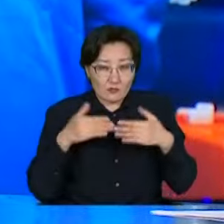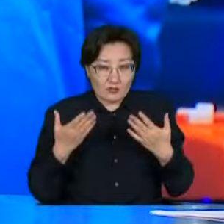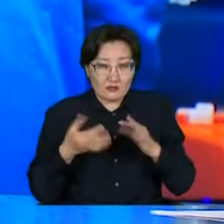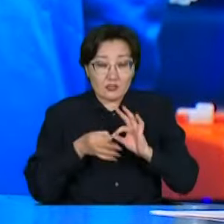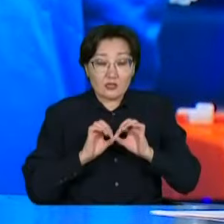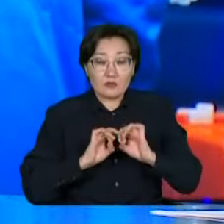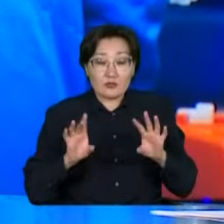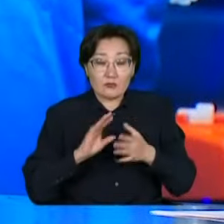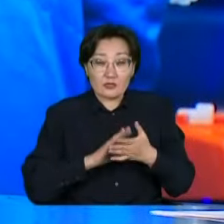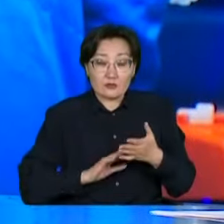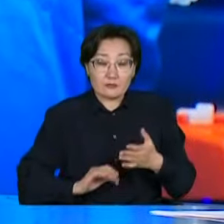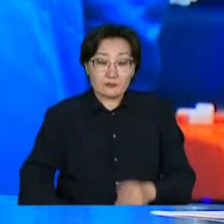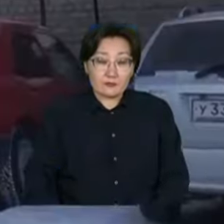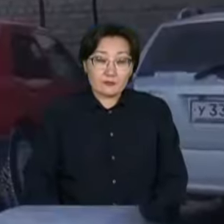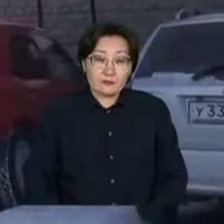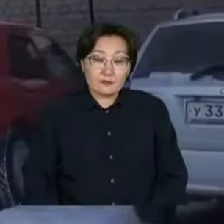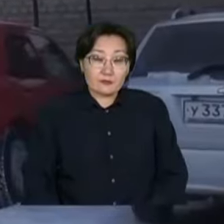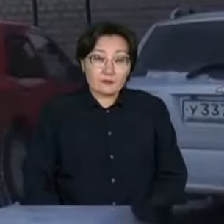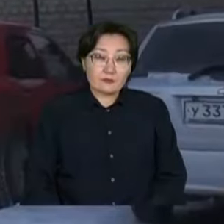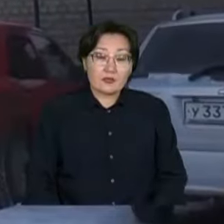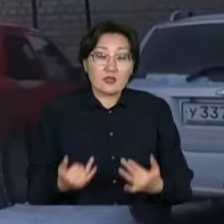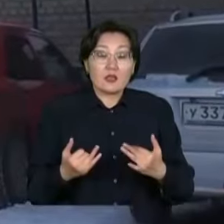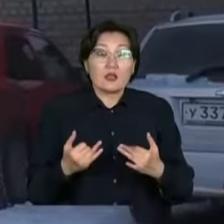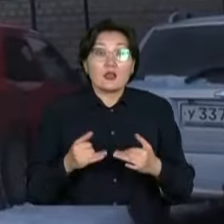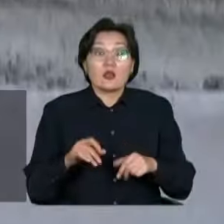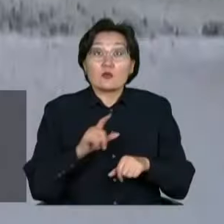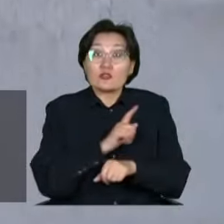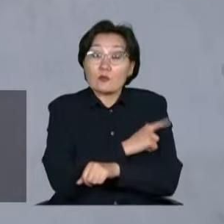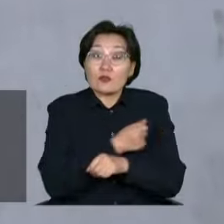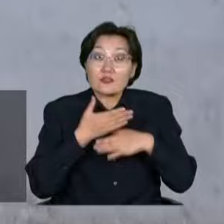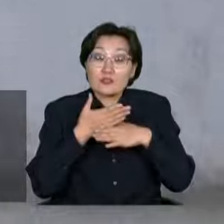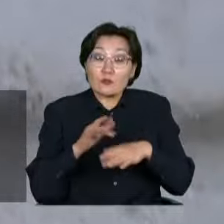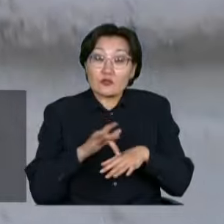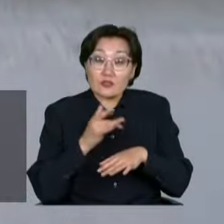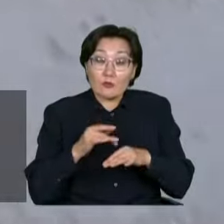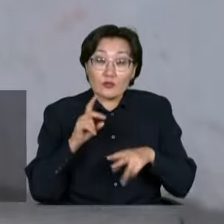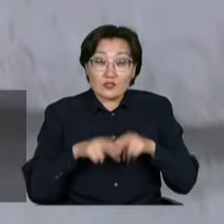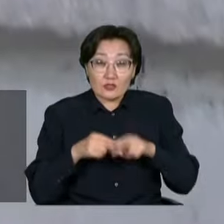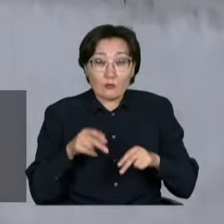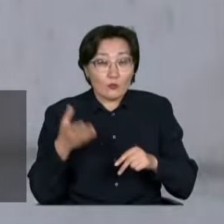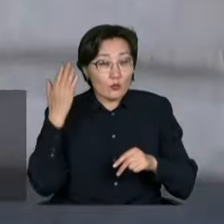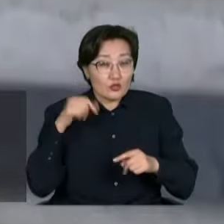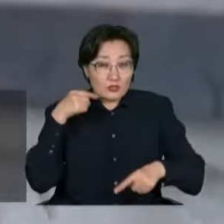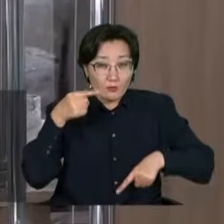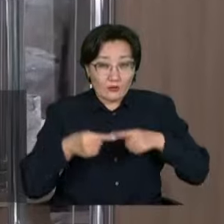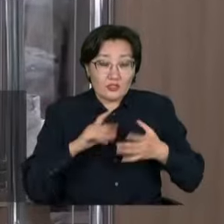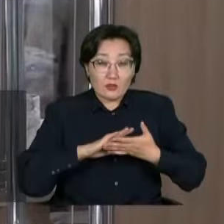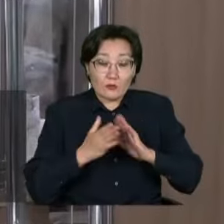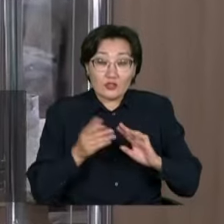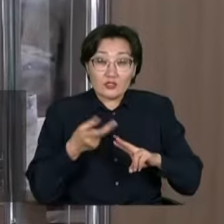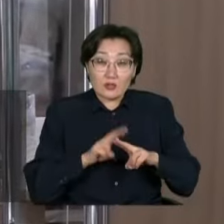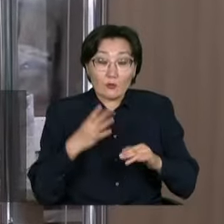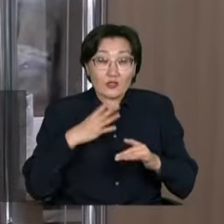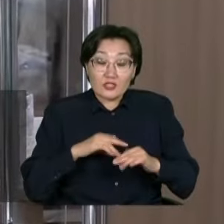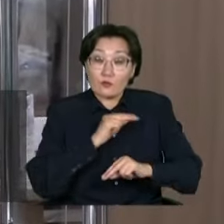Алина продолжит тему. Здание службы скорой помощи в Петропавловске построили еще в прошлом веке. Условия, в которых